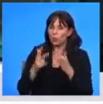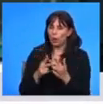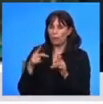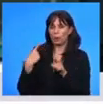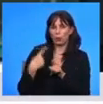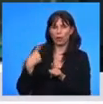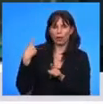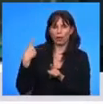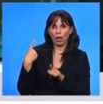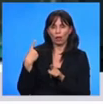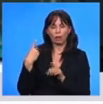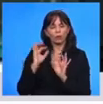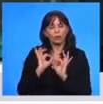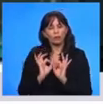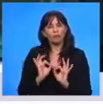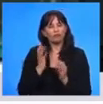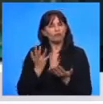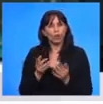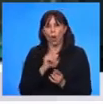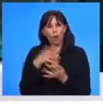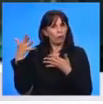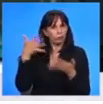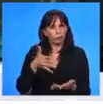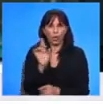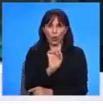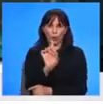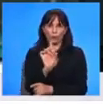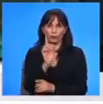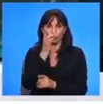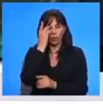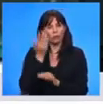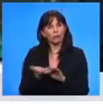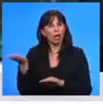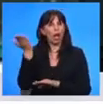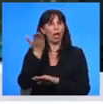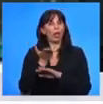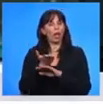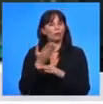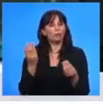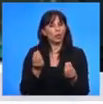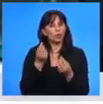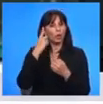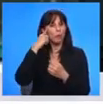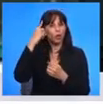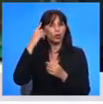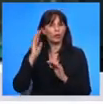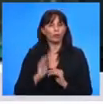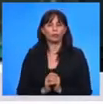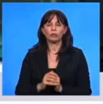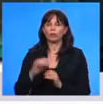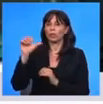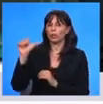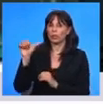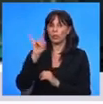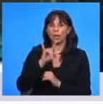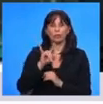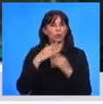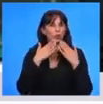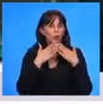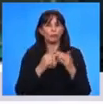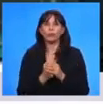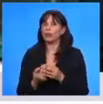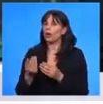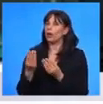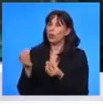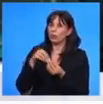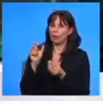מדויקת, מאוד מדודה, בלי התלהמות, מעלה נקודה למחשבה, איריס חיים, תודה רבה. גם לחזק... עוד מילה,